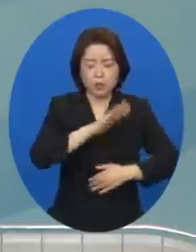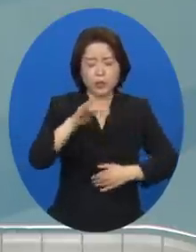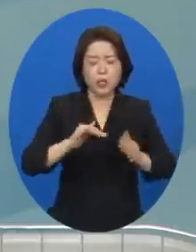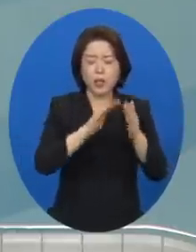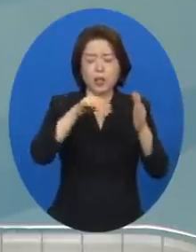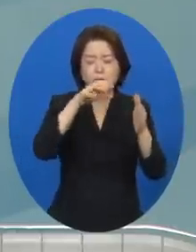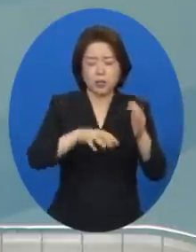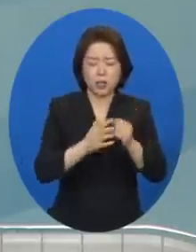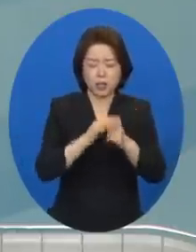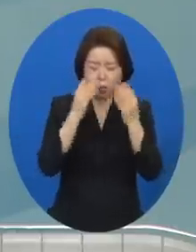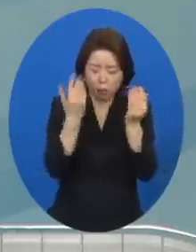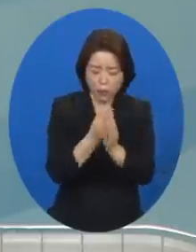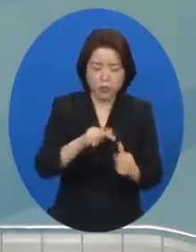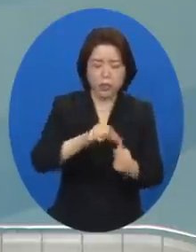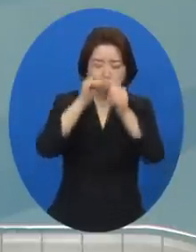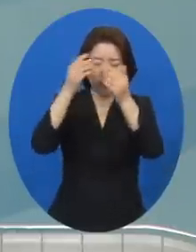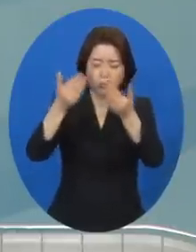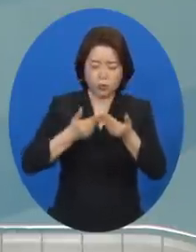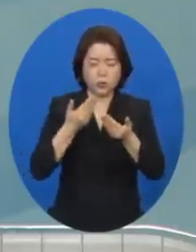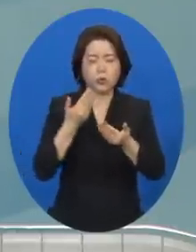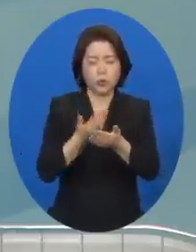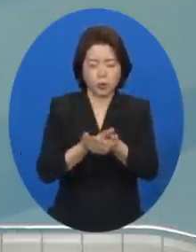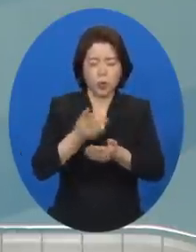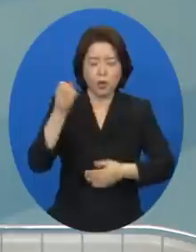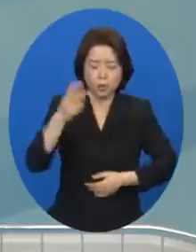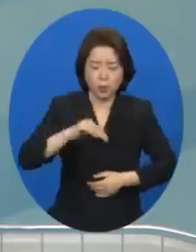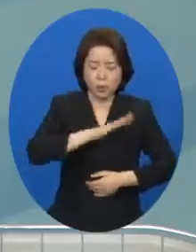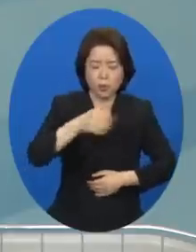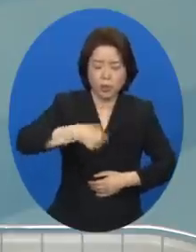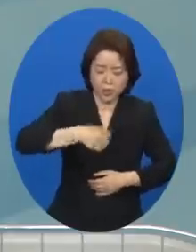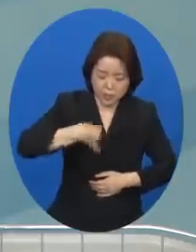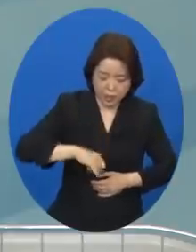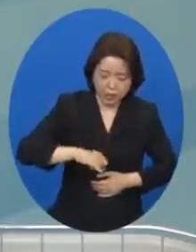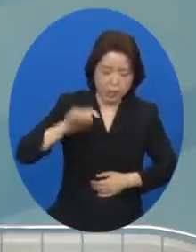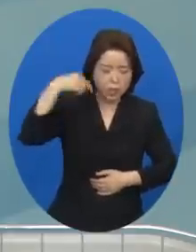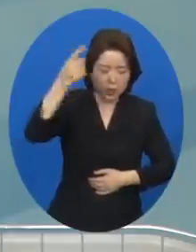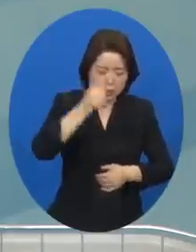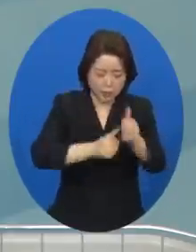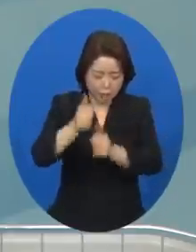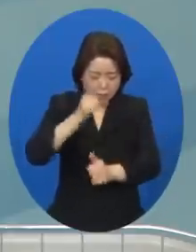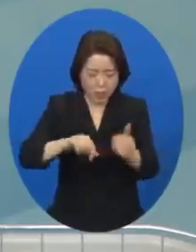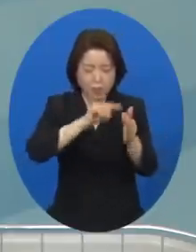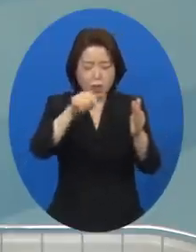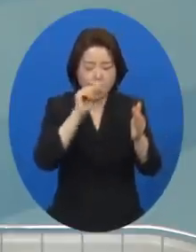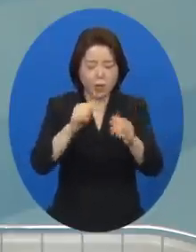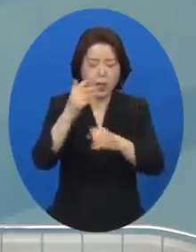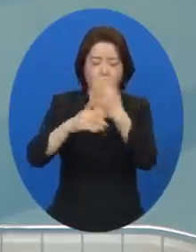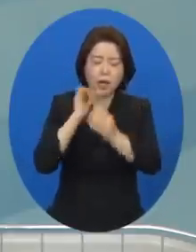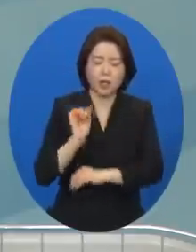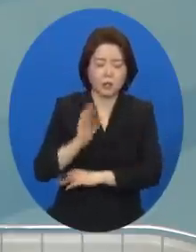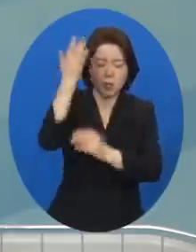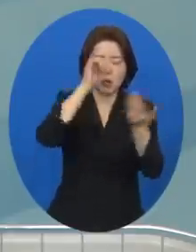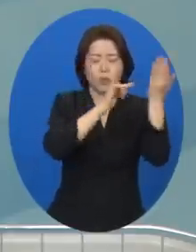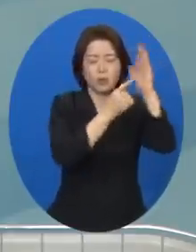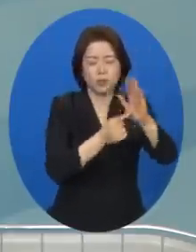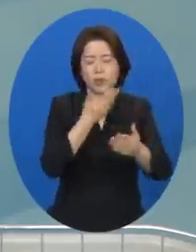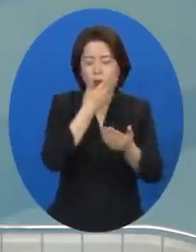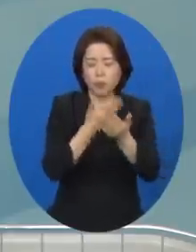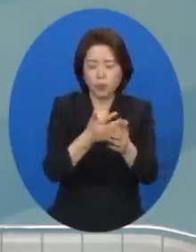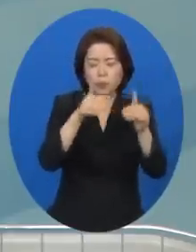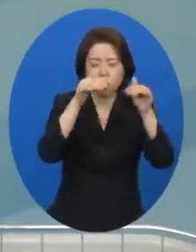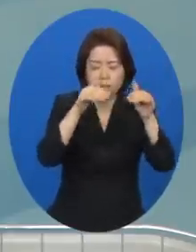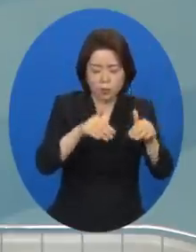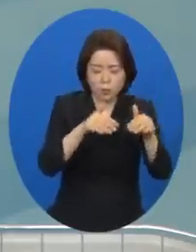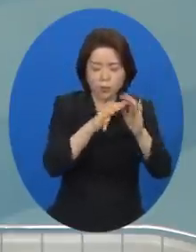안에 완전한 구원이 일어나게 하시고 우리의 자녀들 다음 세대들 안에 하나님의 영광을 드러내는 귀한 종들이